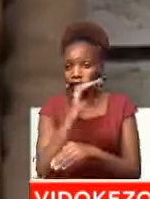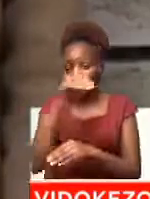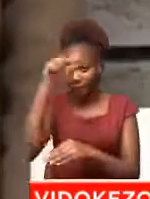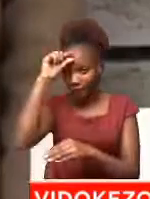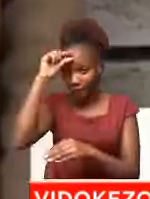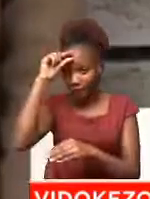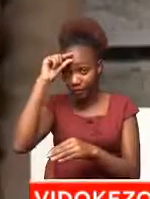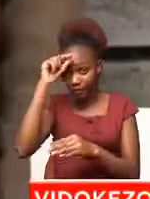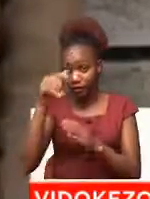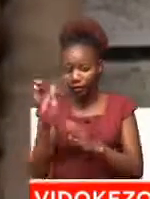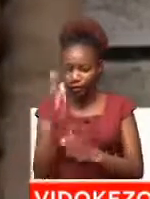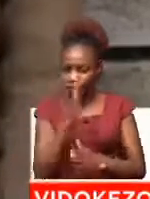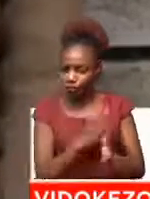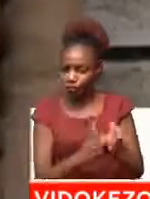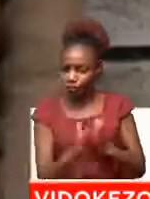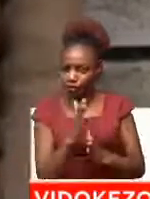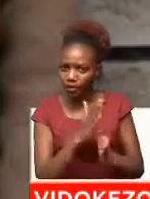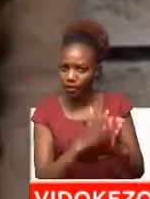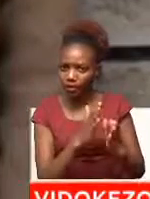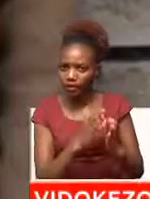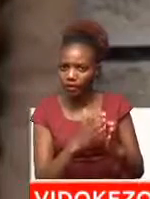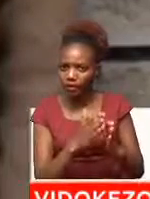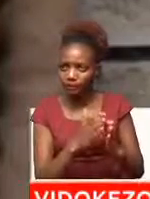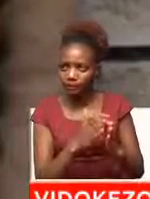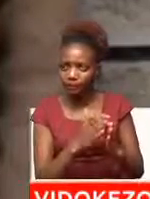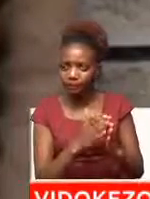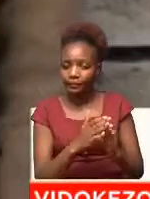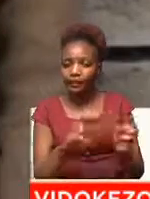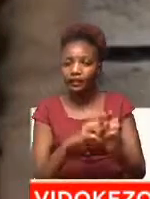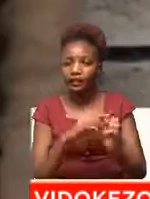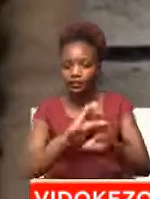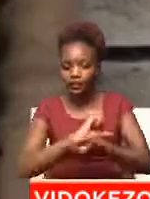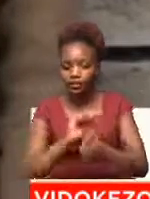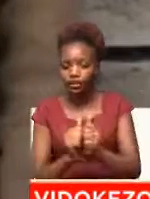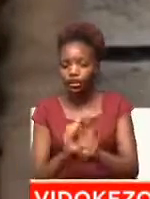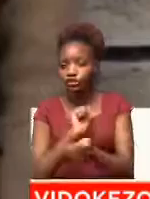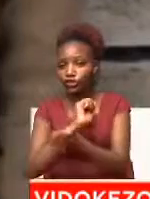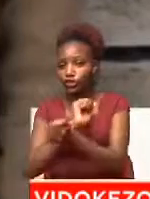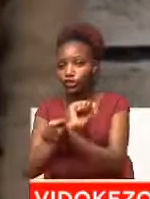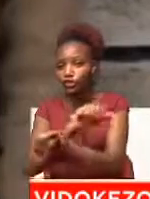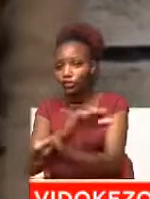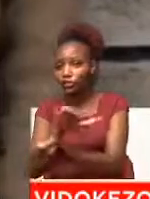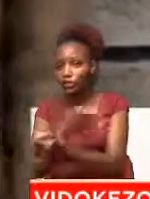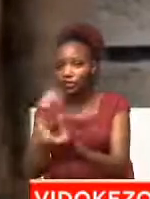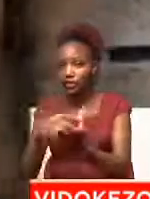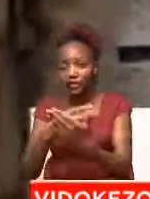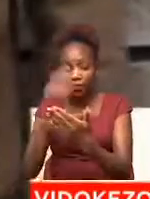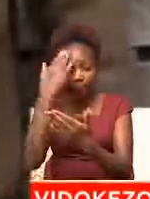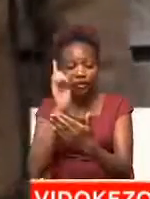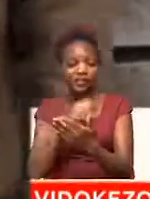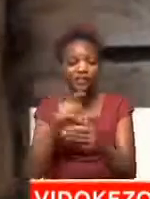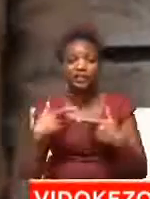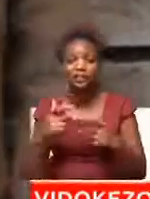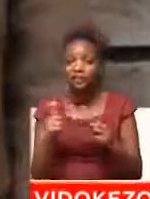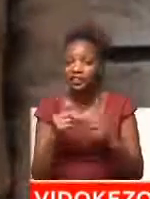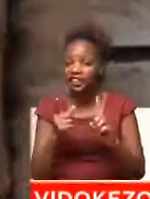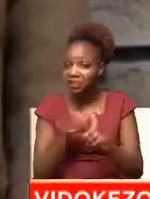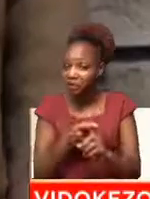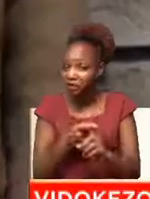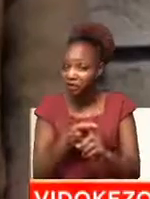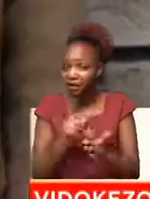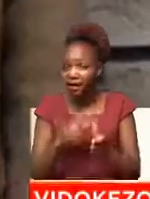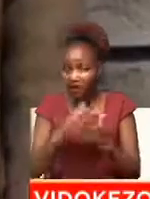kwa niaba ya maeneo ya kurekebisha watu prisons. Tumesikia kwamba pia magonjwa yameingia huko. Na hawa ni watu ambao